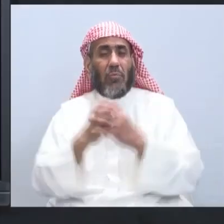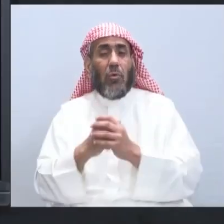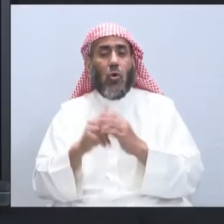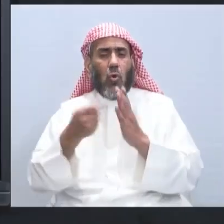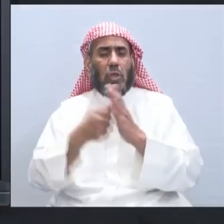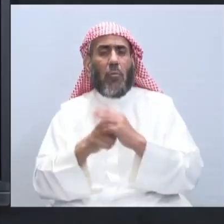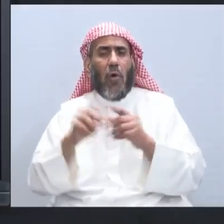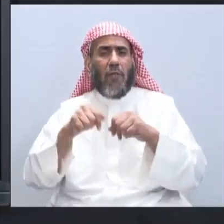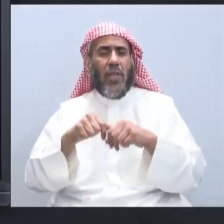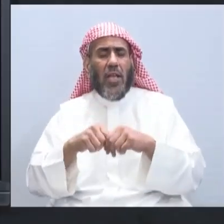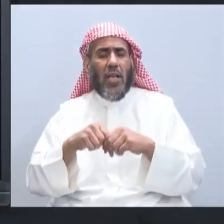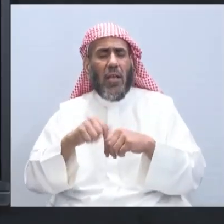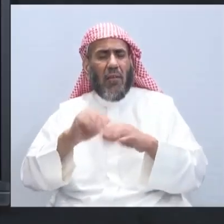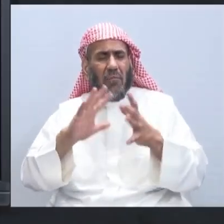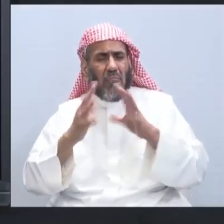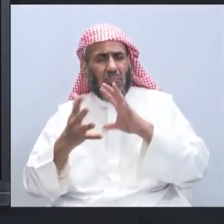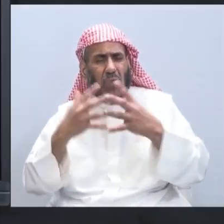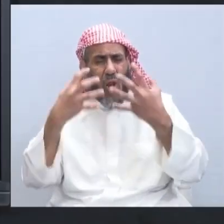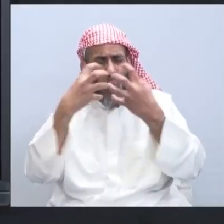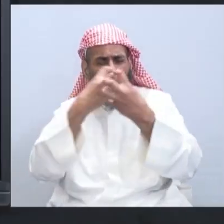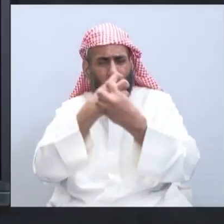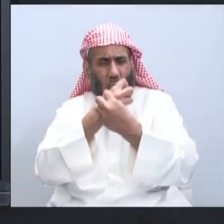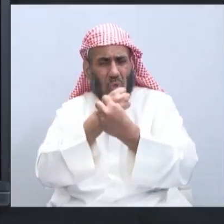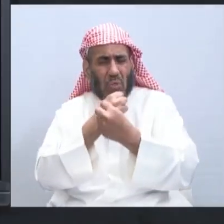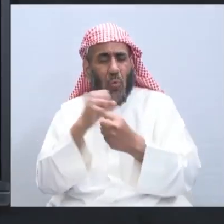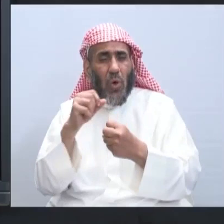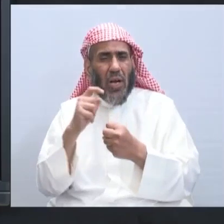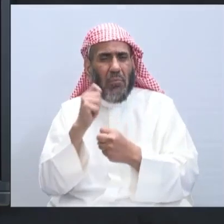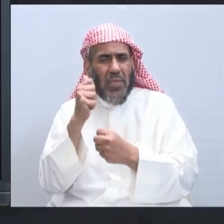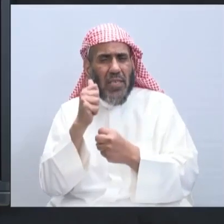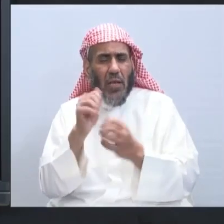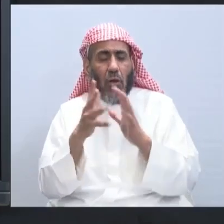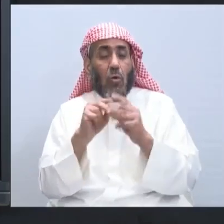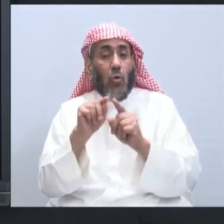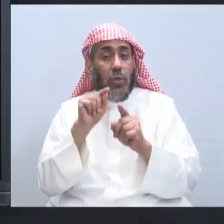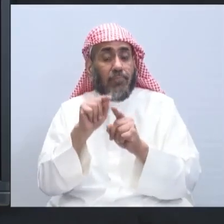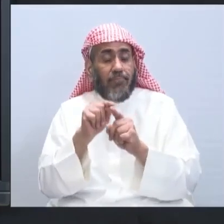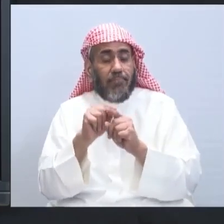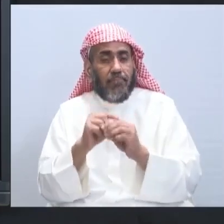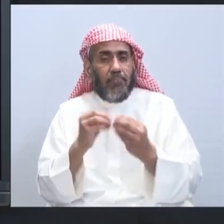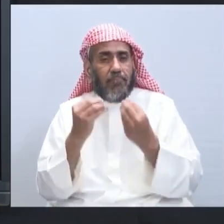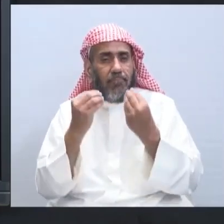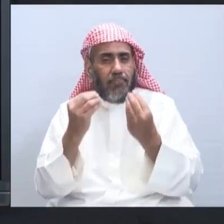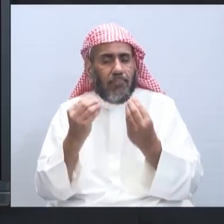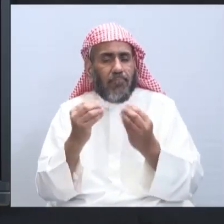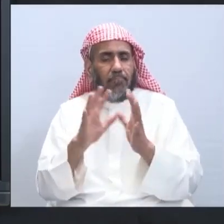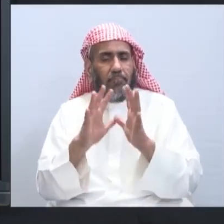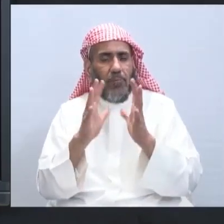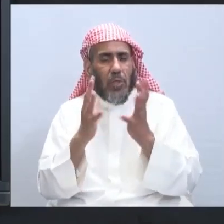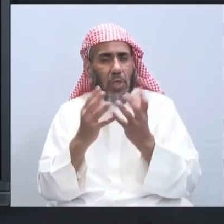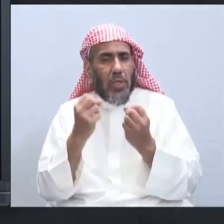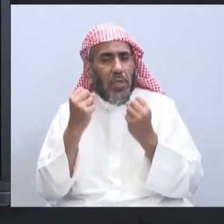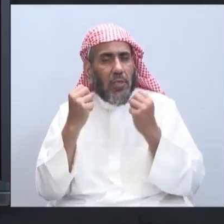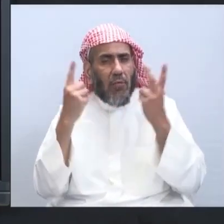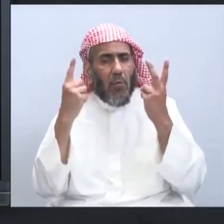وكتابه كثر ايضا في في شيء من الغموض الرمزيه كثر في الغموض الرمزيه وكانه يريد ان ان يعطيك شيء تفهمه